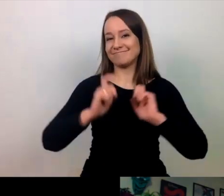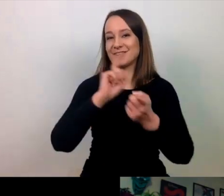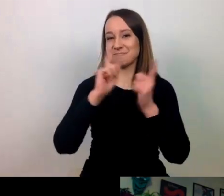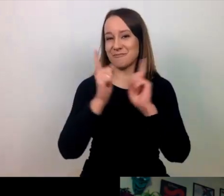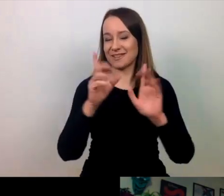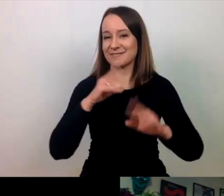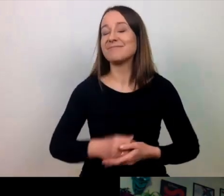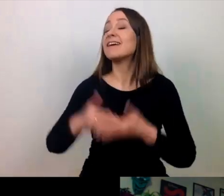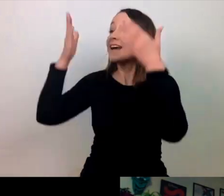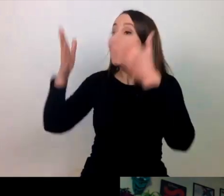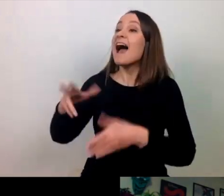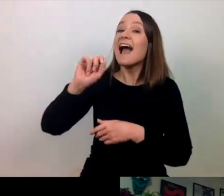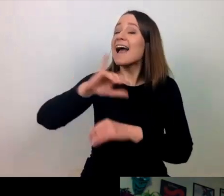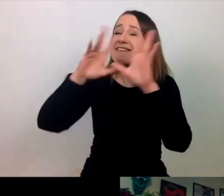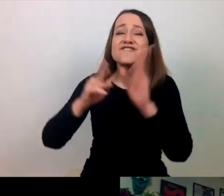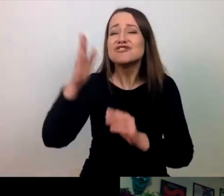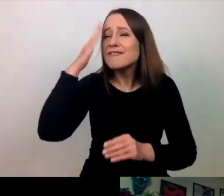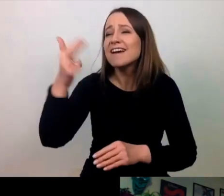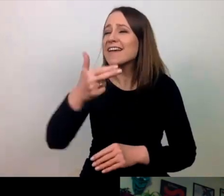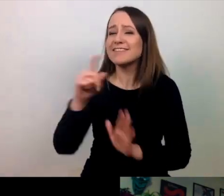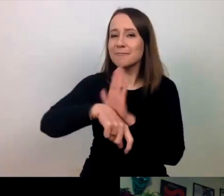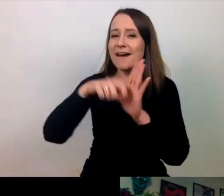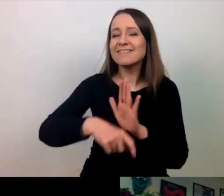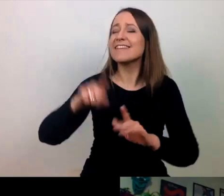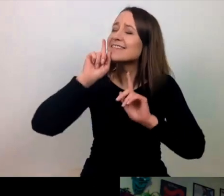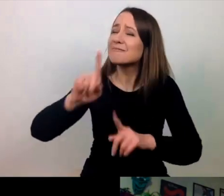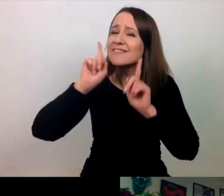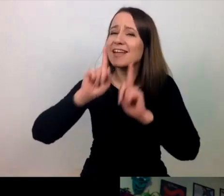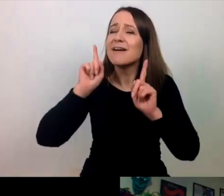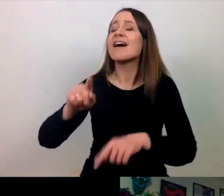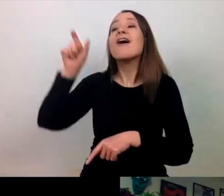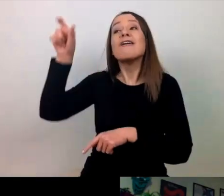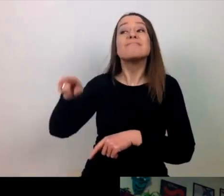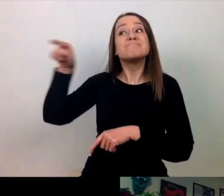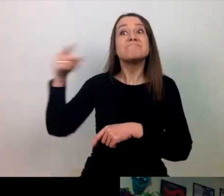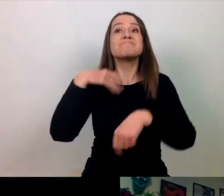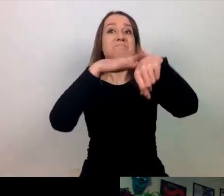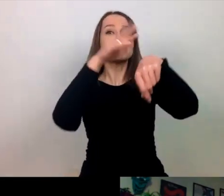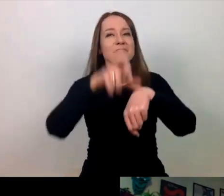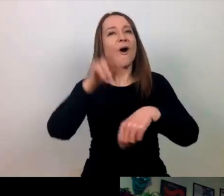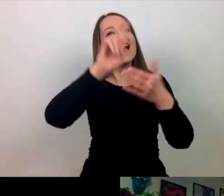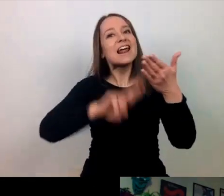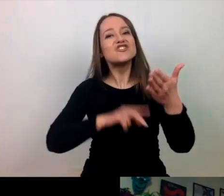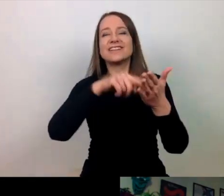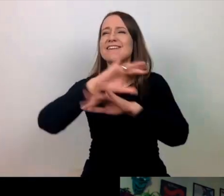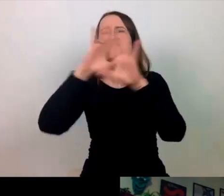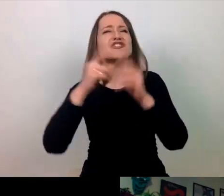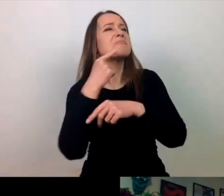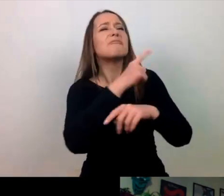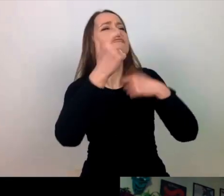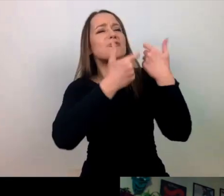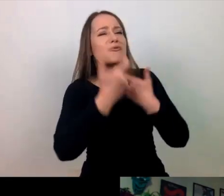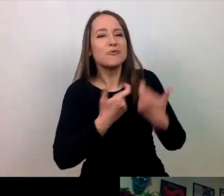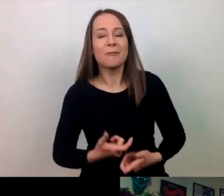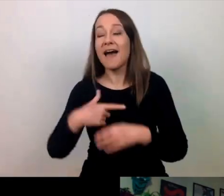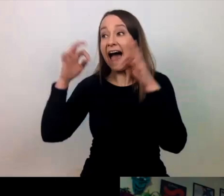wie wszystko o filmach, naprawdę wie wszystko o filmach. Ona podpowiada reżyserom, scenarzystom i w ogóle wszystkim na świecie, a teraz będzie rozmawiała razem z nami.